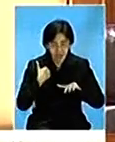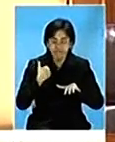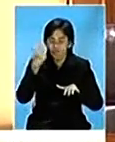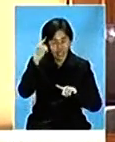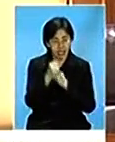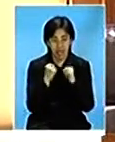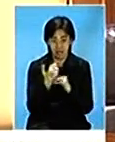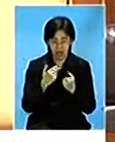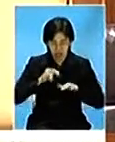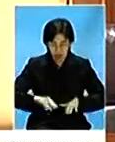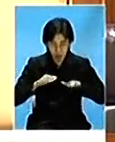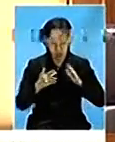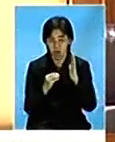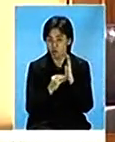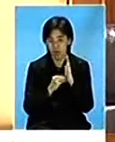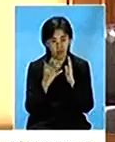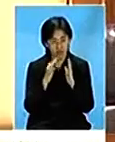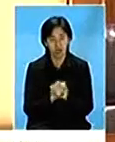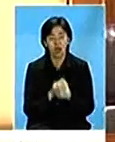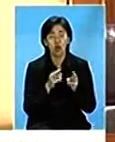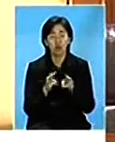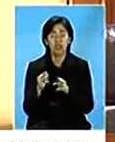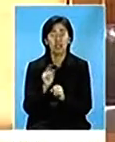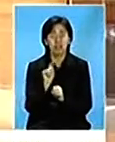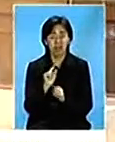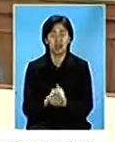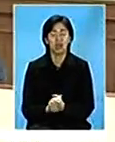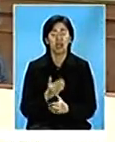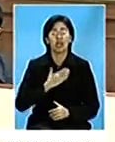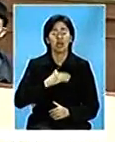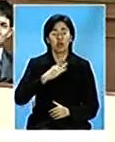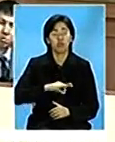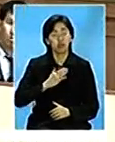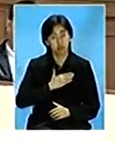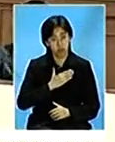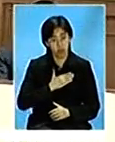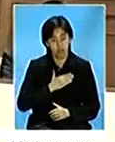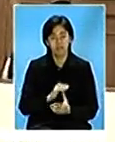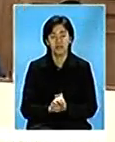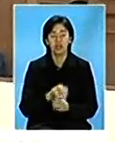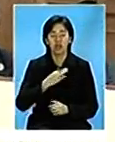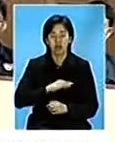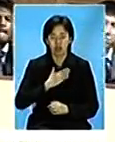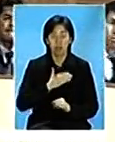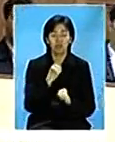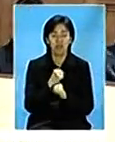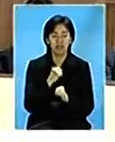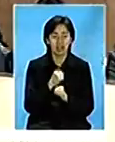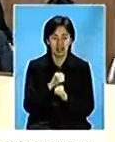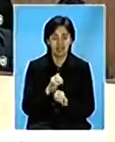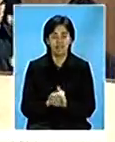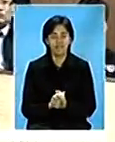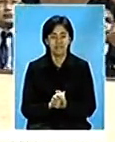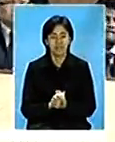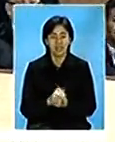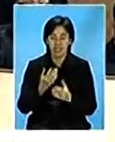ปีนี้ไม่ท่วมแน่กรุงเทพก็ไม่ท่วมนี่ทำอย่างไรนะฮะในความเห็นของผมนะครับของพวกผมนะฮะที่ต้องทำงานเนี่ยสำหรับในพื้นที่ลับ